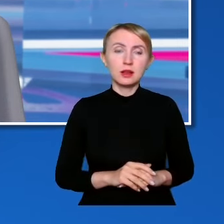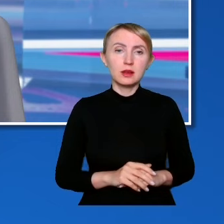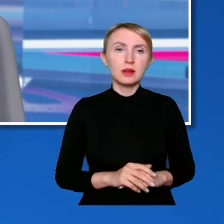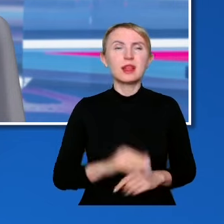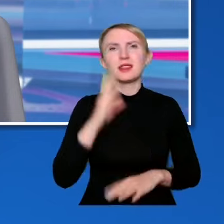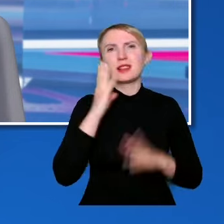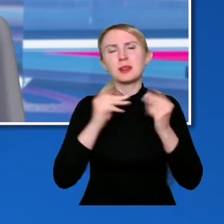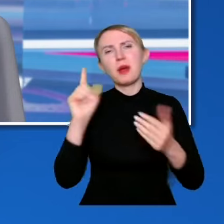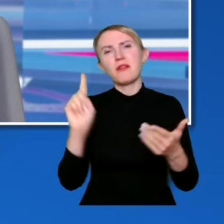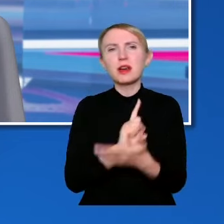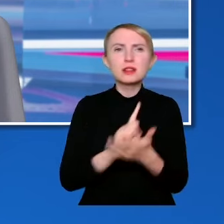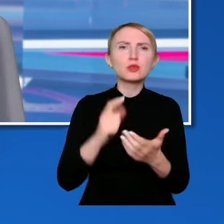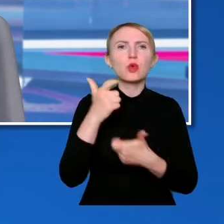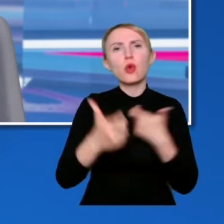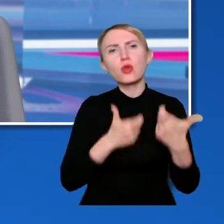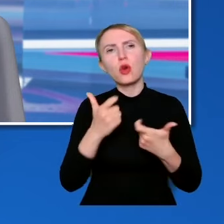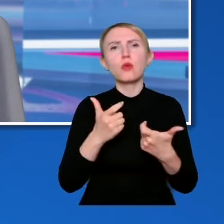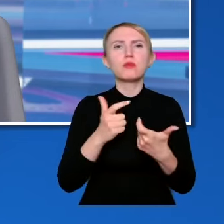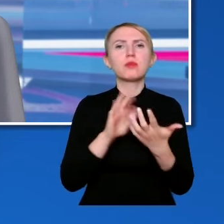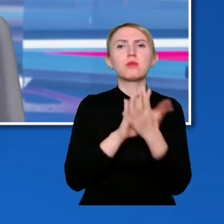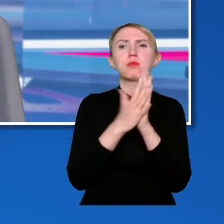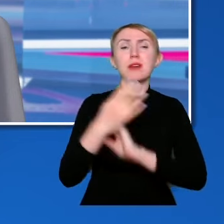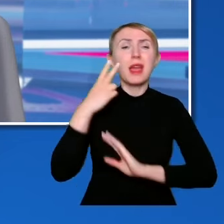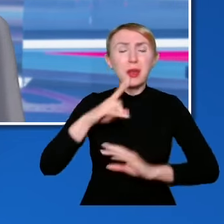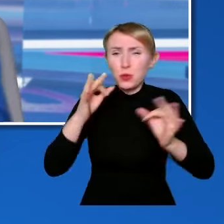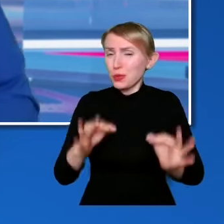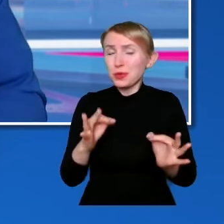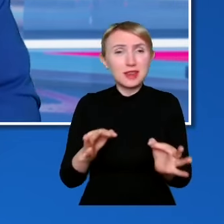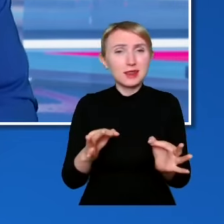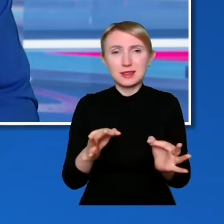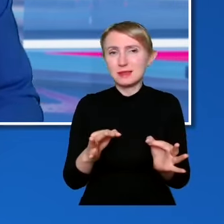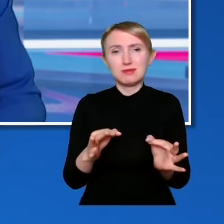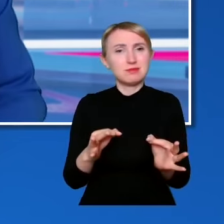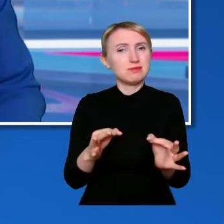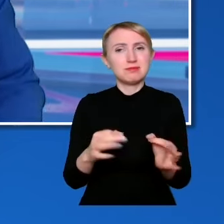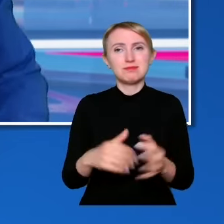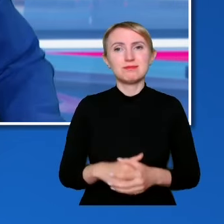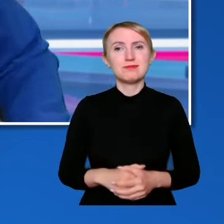ryzykowanie wprowadzania euro w tej chwili